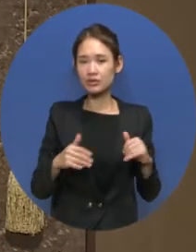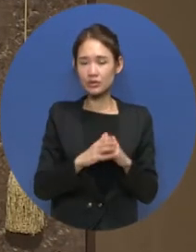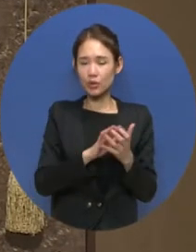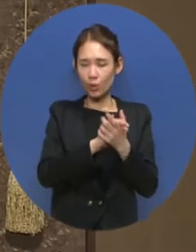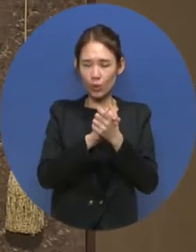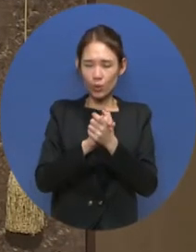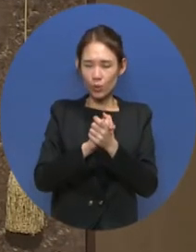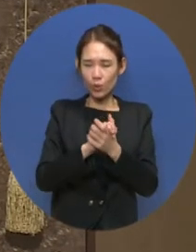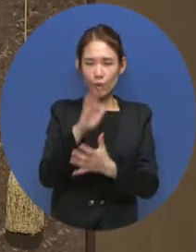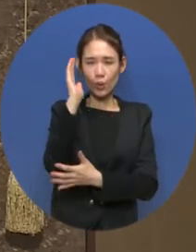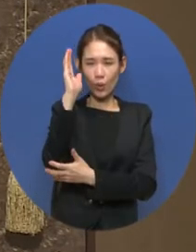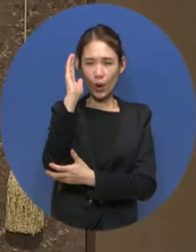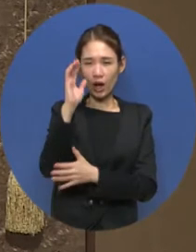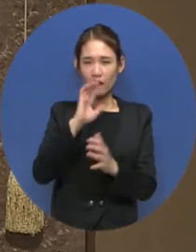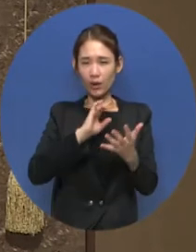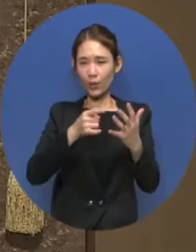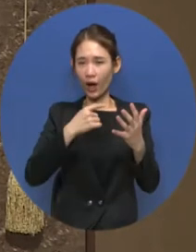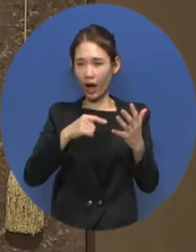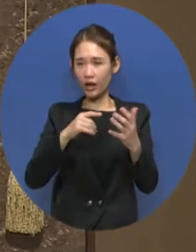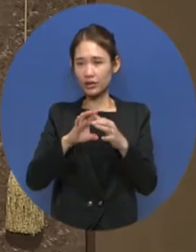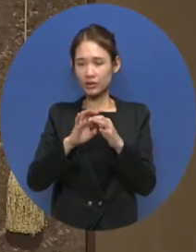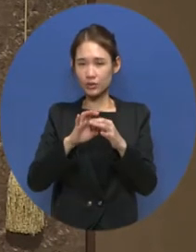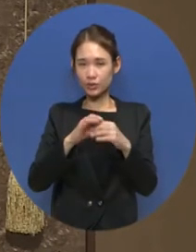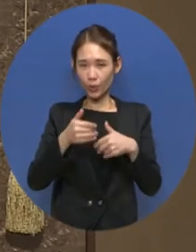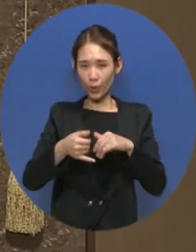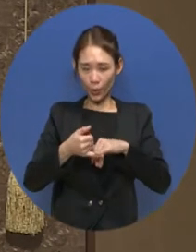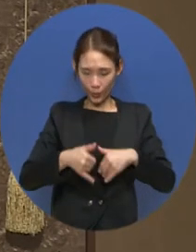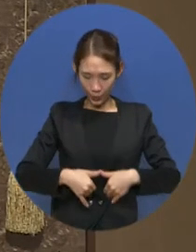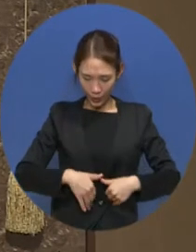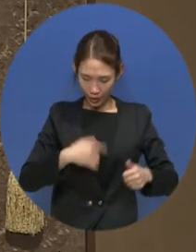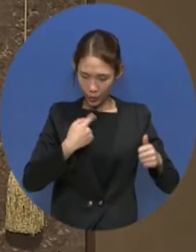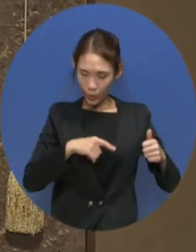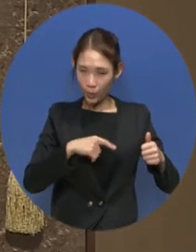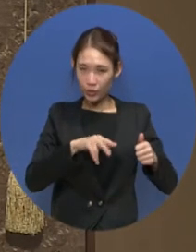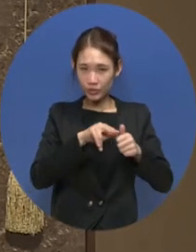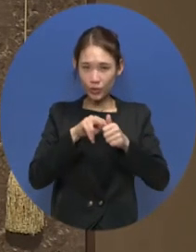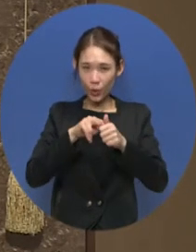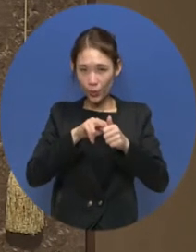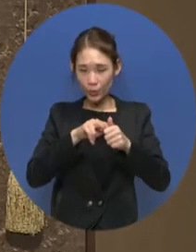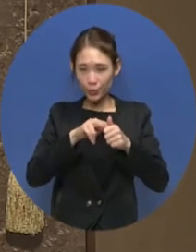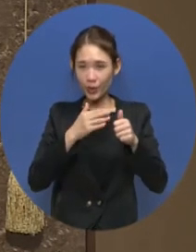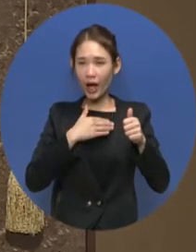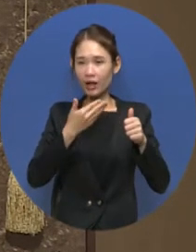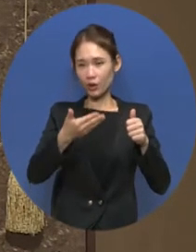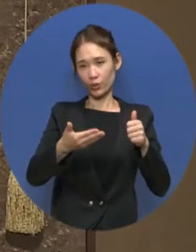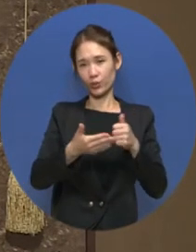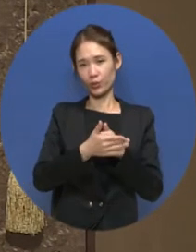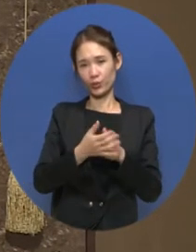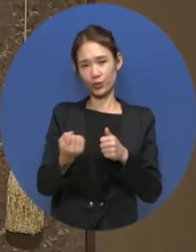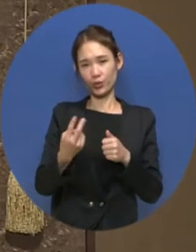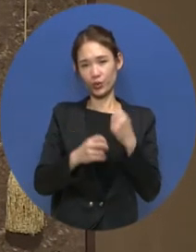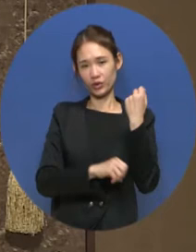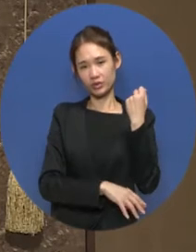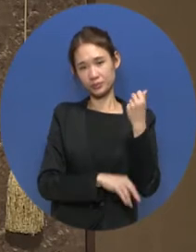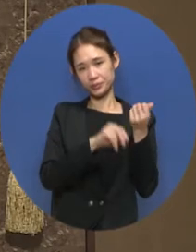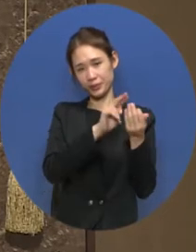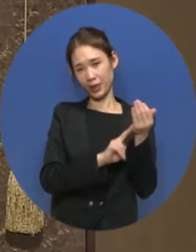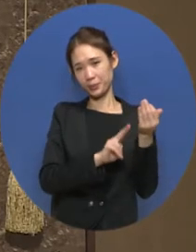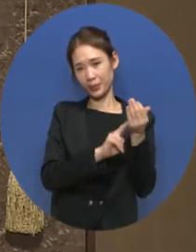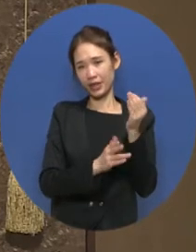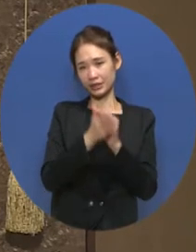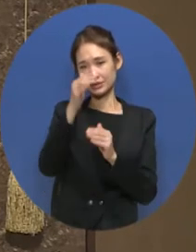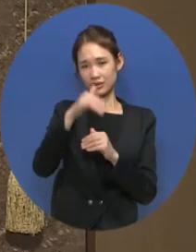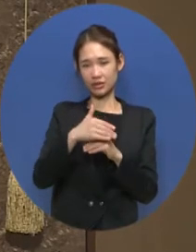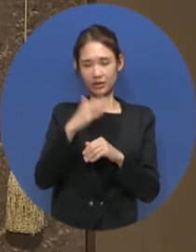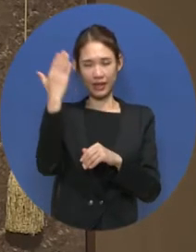워크숍을 통해서 필요한 교육이나 정보들을 이제 제공을 하고 있고요. 기본적으로는 이제 그 판매 시설들이